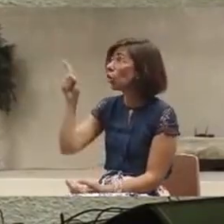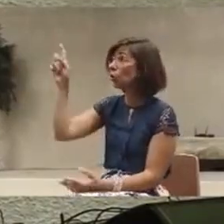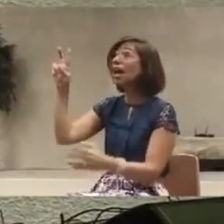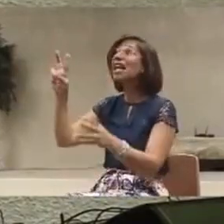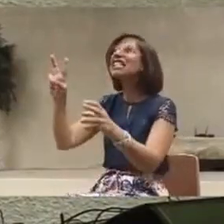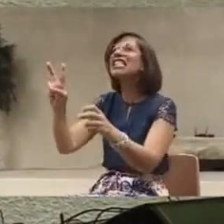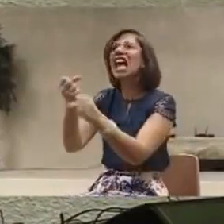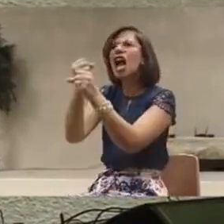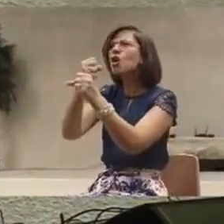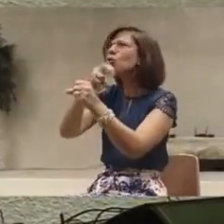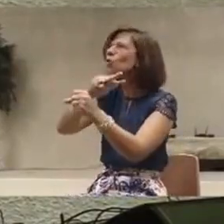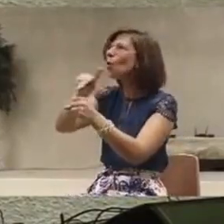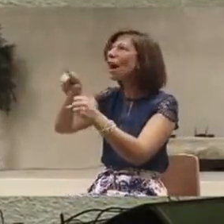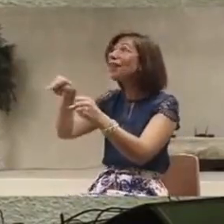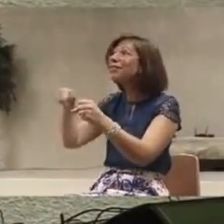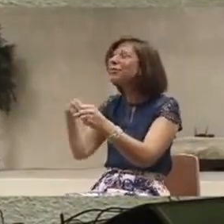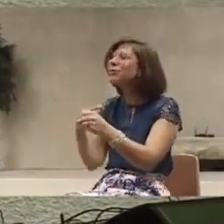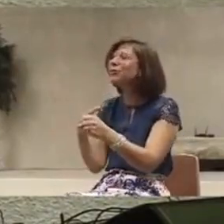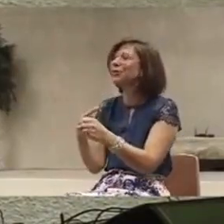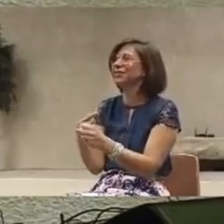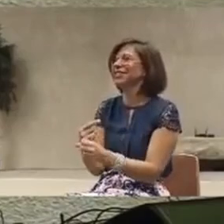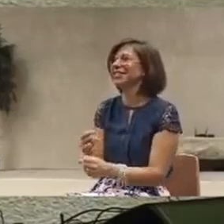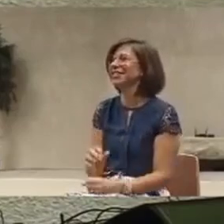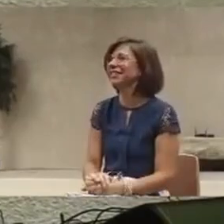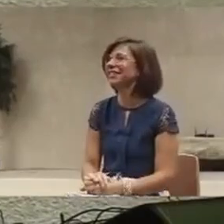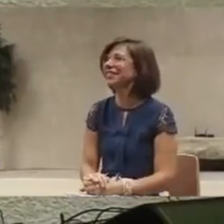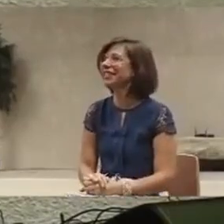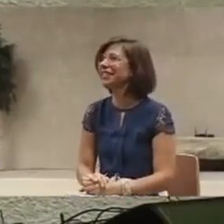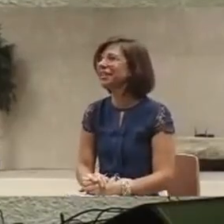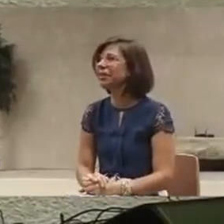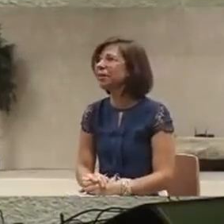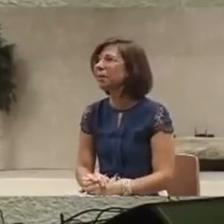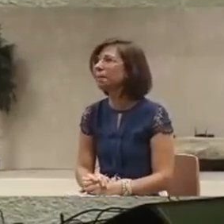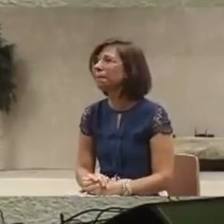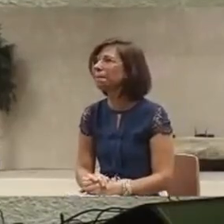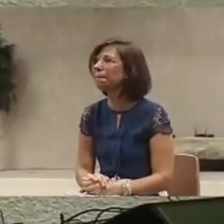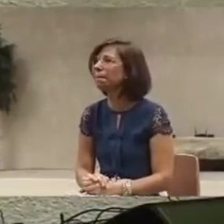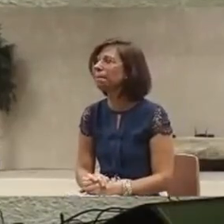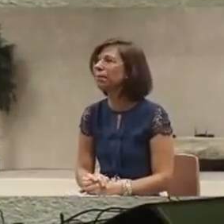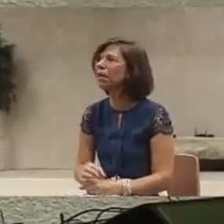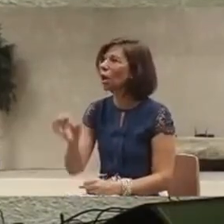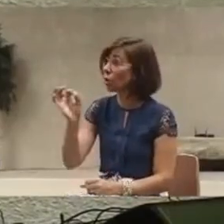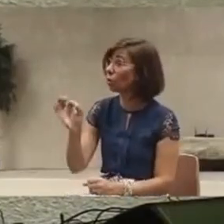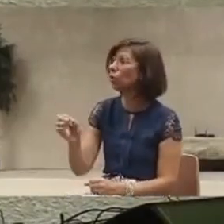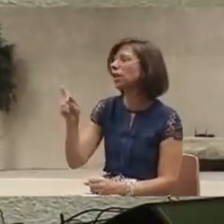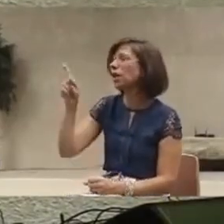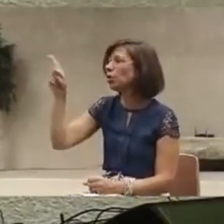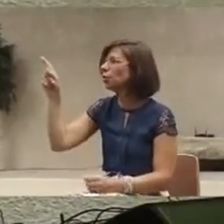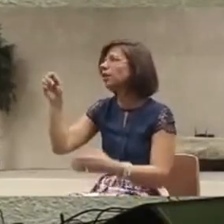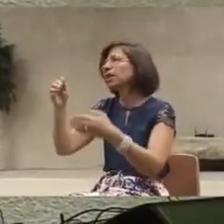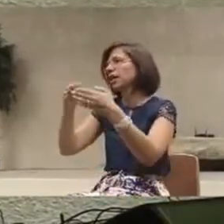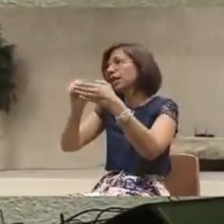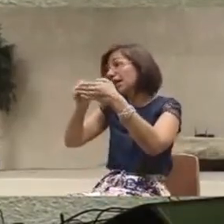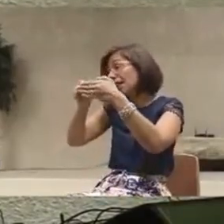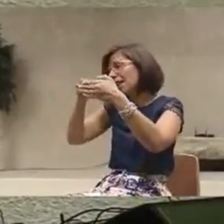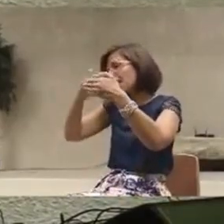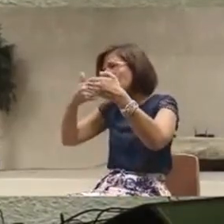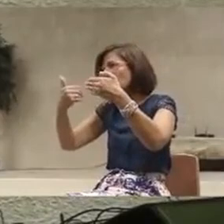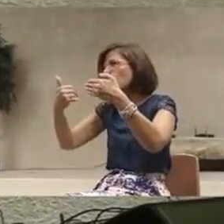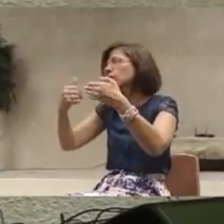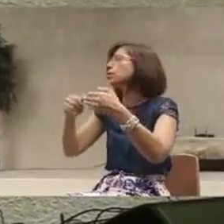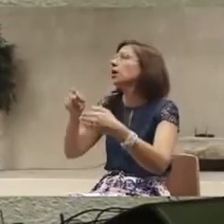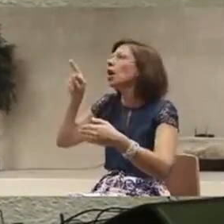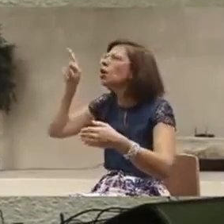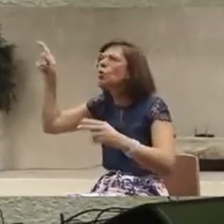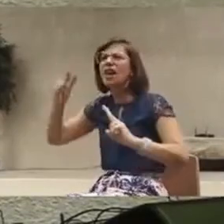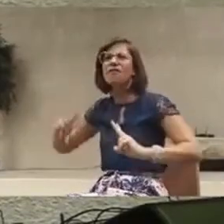salut. Celui qui croit en moi, des fleuves d'eau vive couleront de son sein. Il est la porte. Alléluia. Il est vivant,